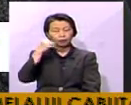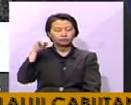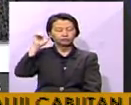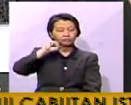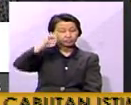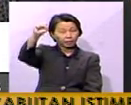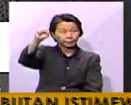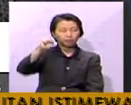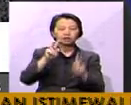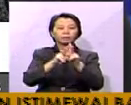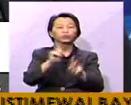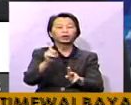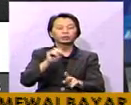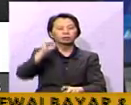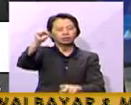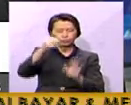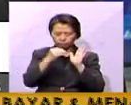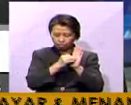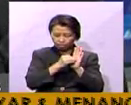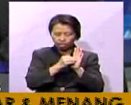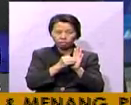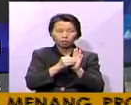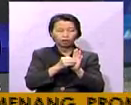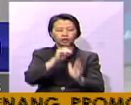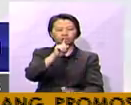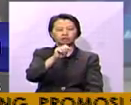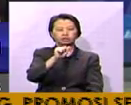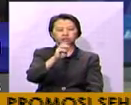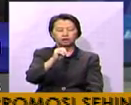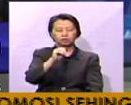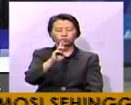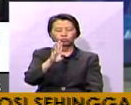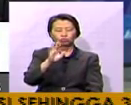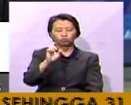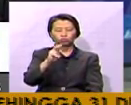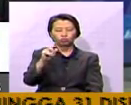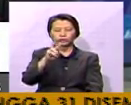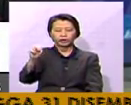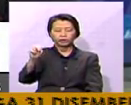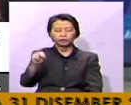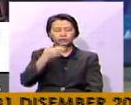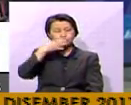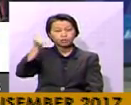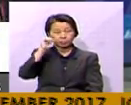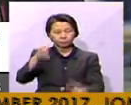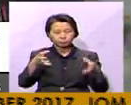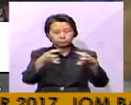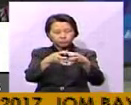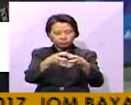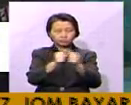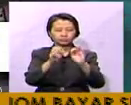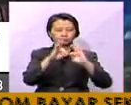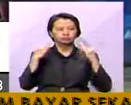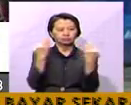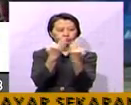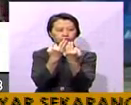Sabah. Kampung di Sunsuron, Tambunan. Benda yang paling best bila dapat berkumpul sama-sama dengan